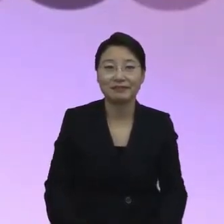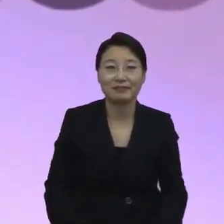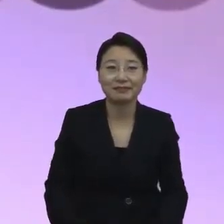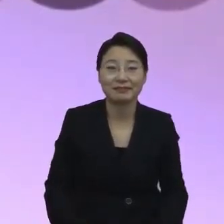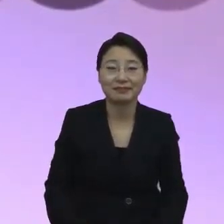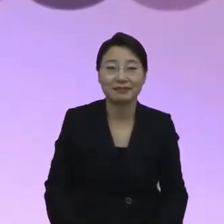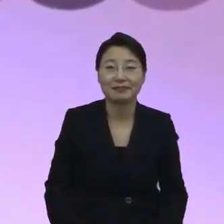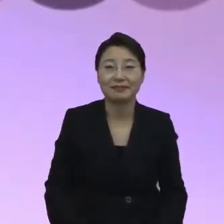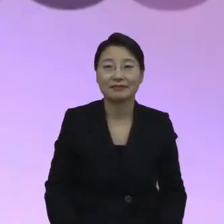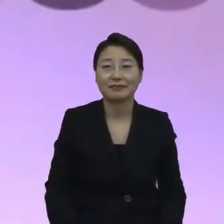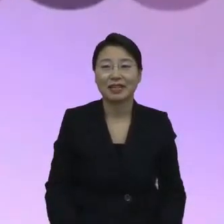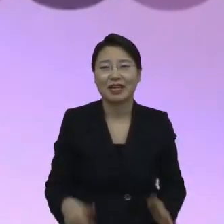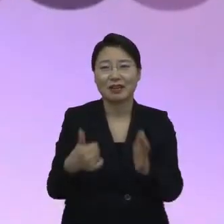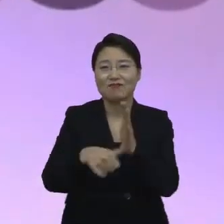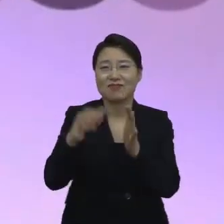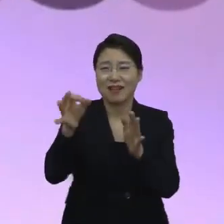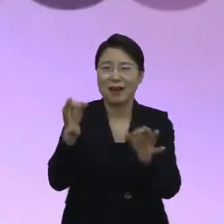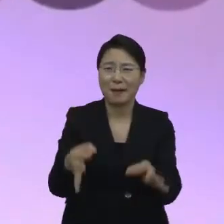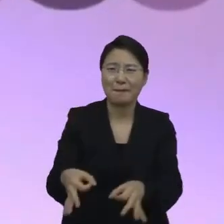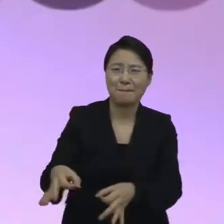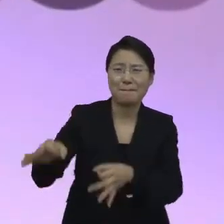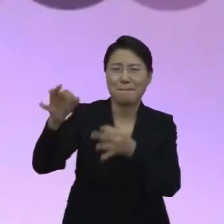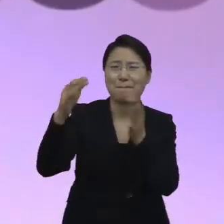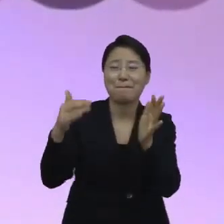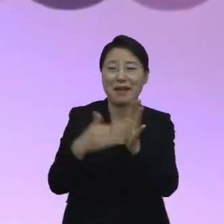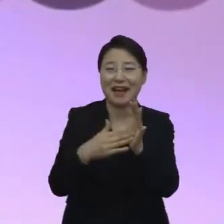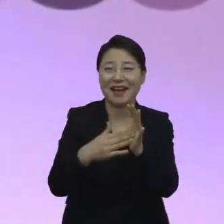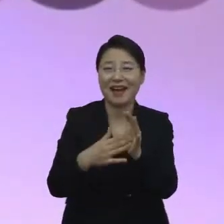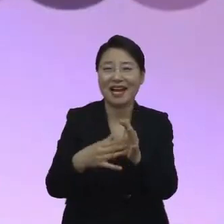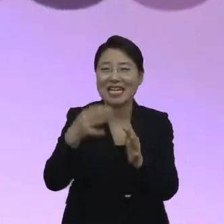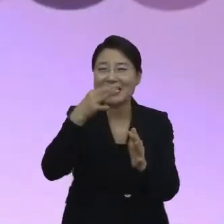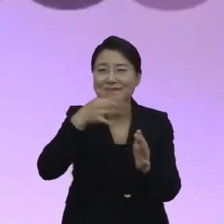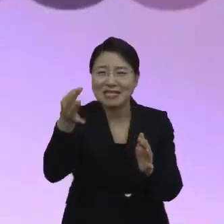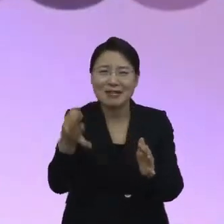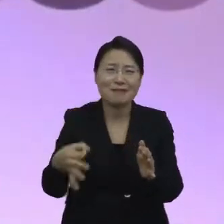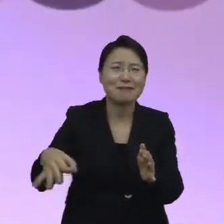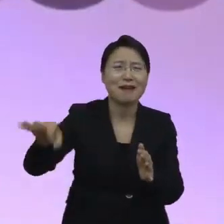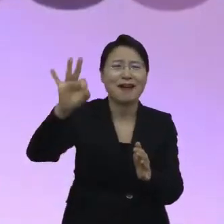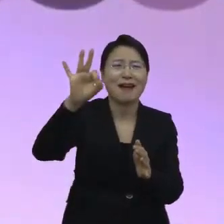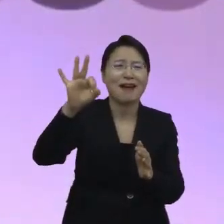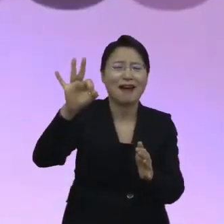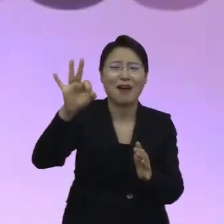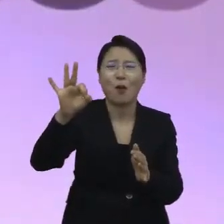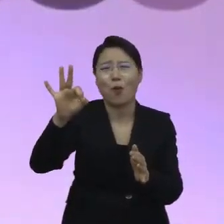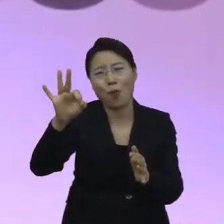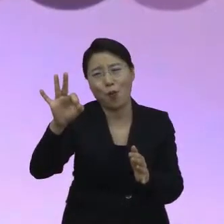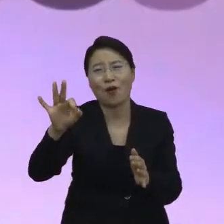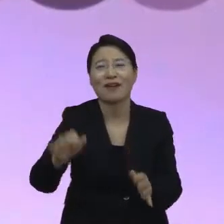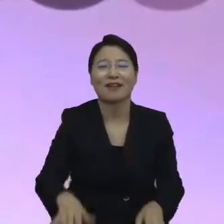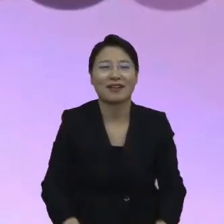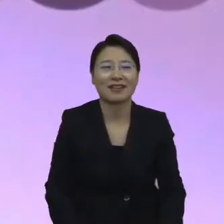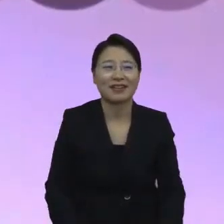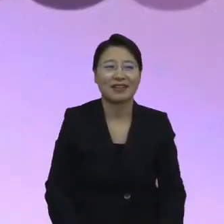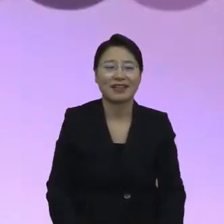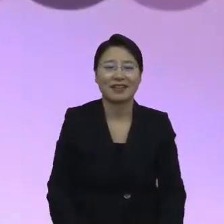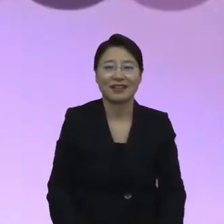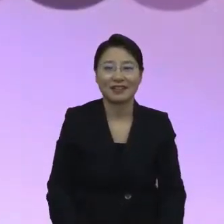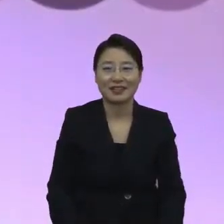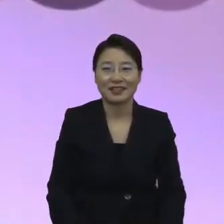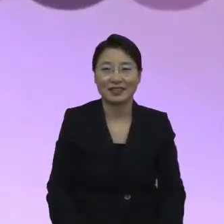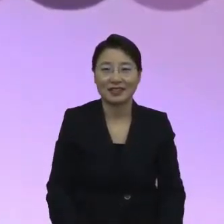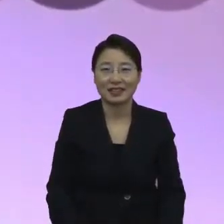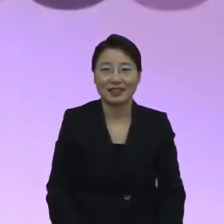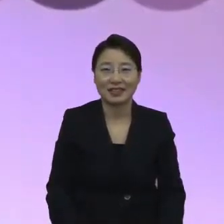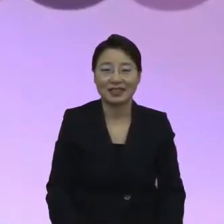여러 가지 고물가 고금리 현상 또 거기다가